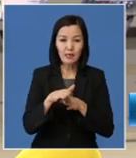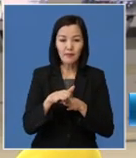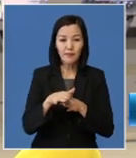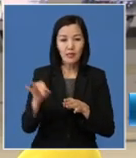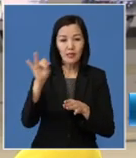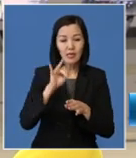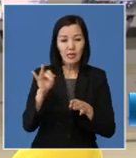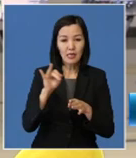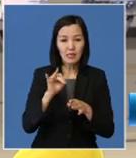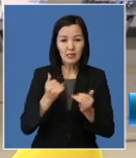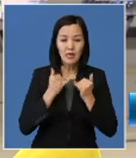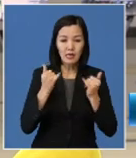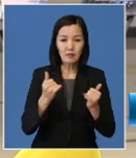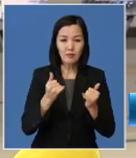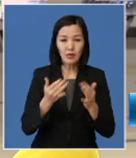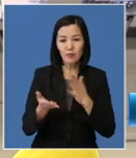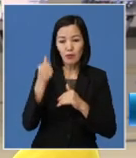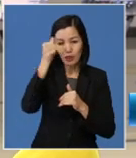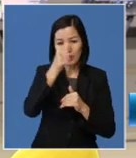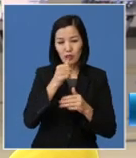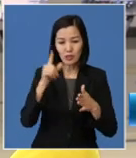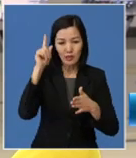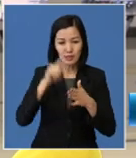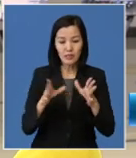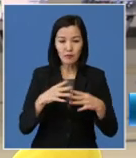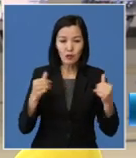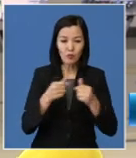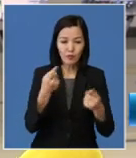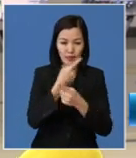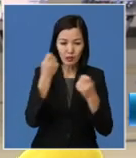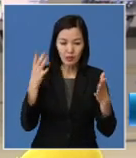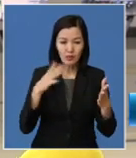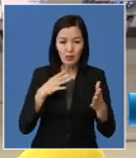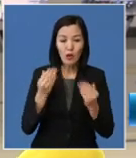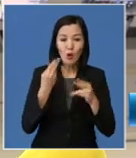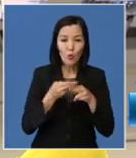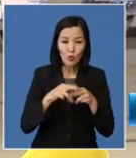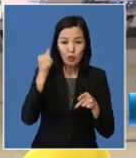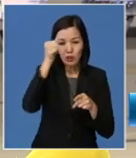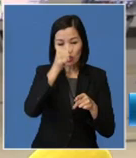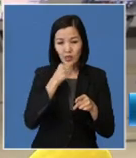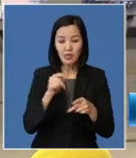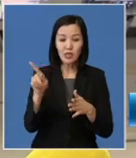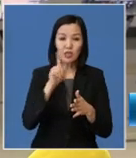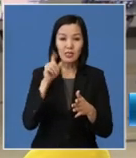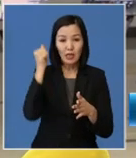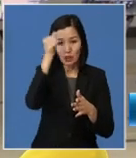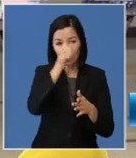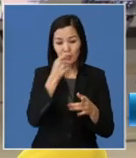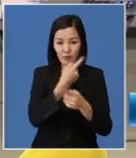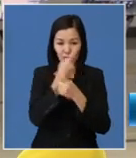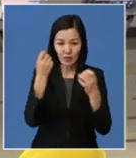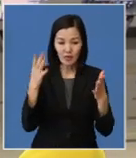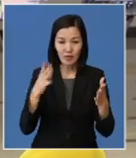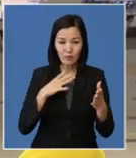деп жарияласақ, былтырғы жылы ислам және отбасы жыл деп жариялаған болсақ, осы жылы да біз жастар жылы деп жариялап